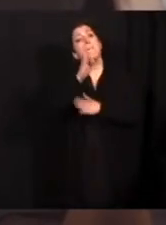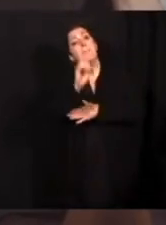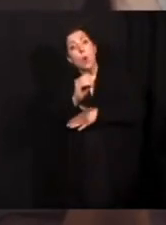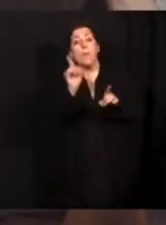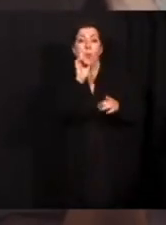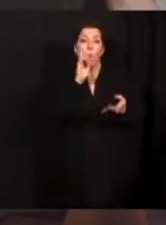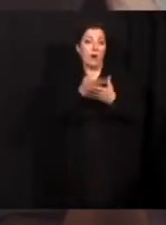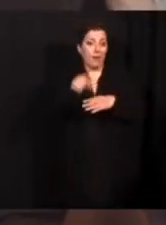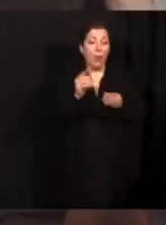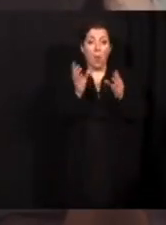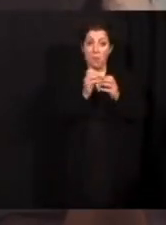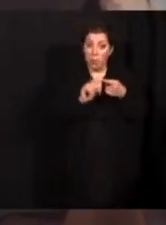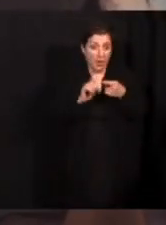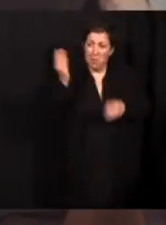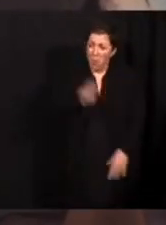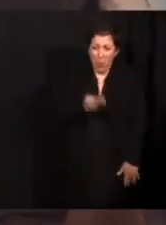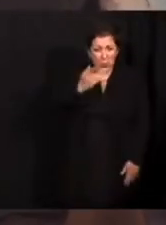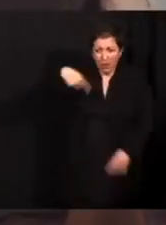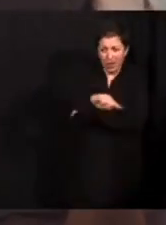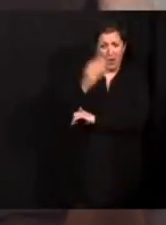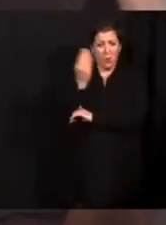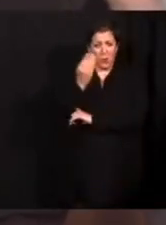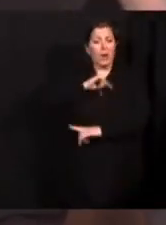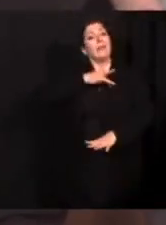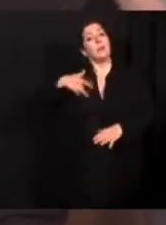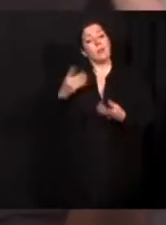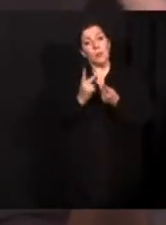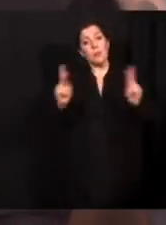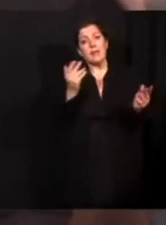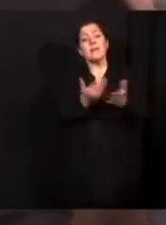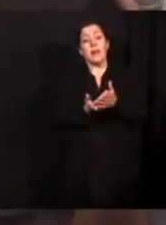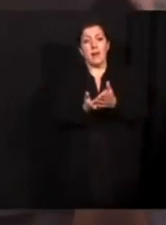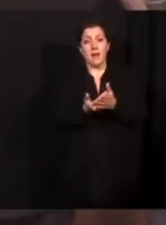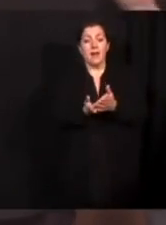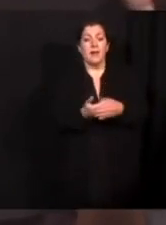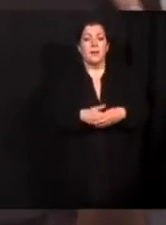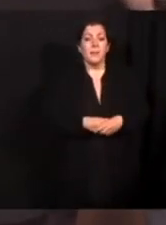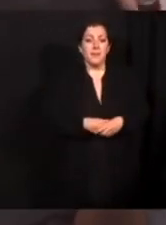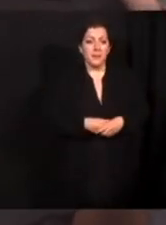il s'agit de produits de première nécessité. Et en parlant de santé publique,